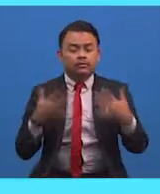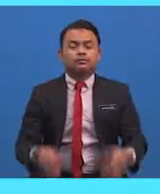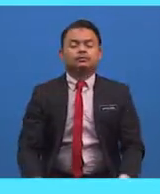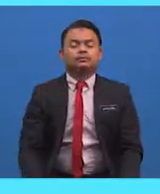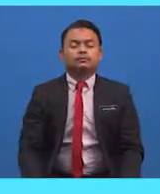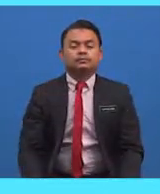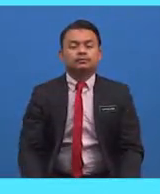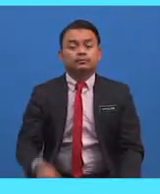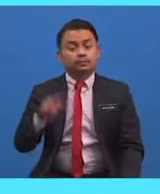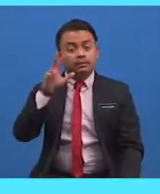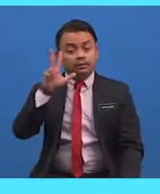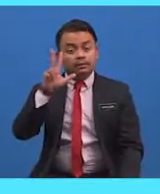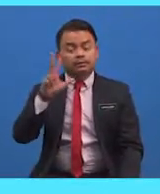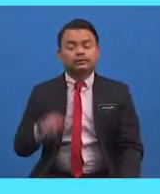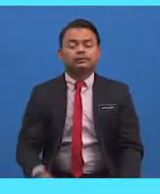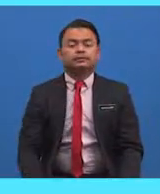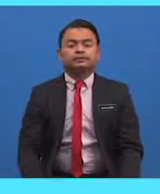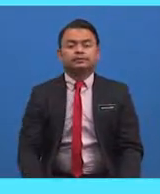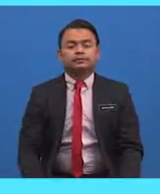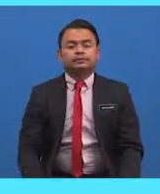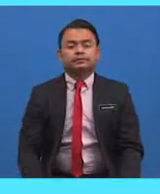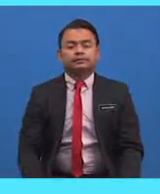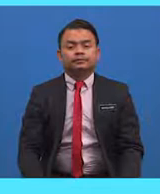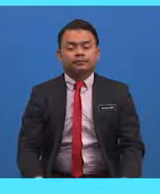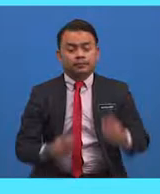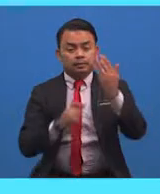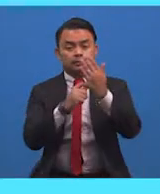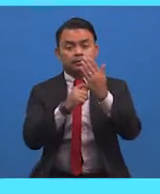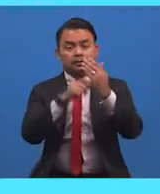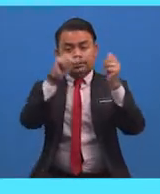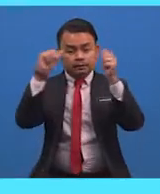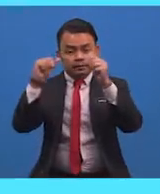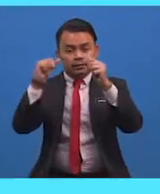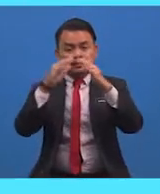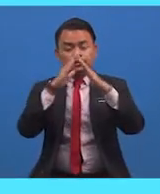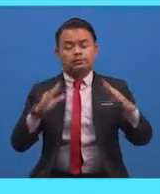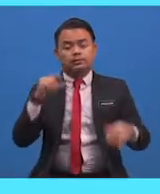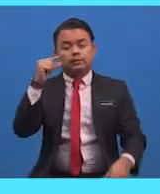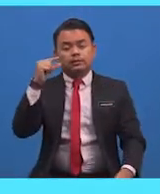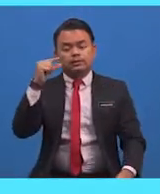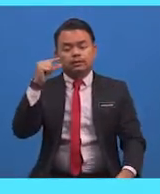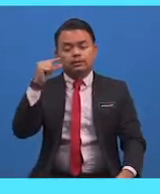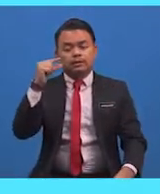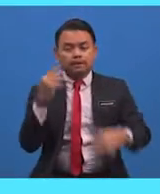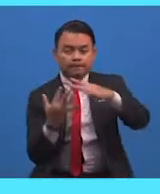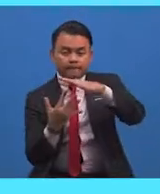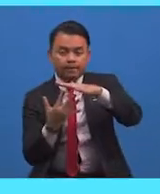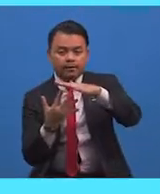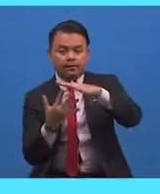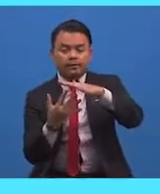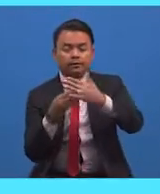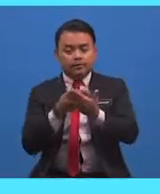Punca yang ketiga, pertambahan gas rumah hijau adalah pembakaran bahan api fosil